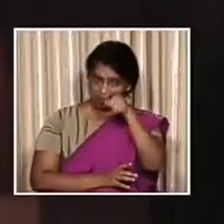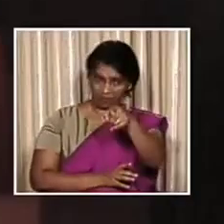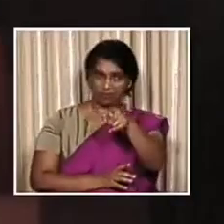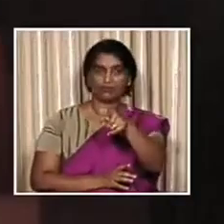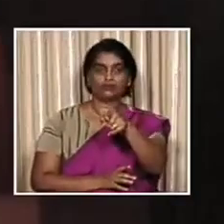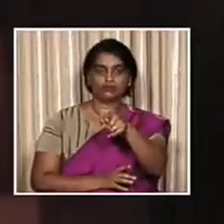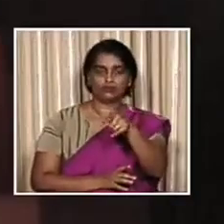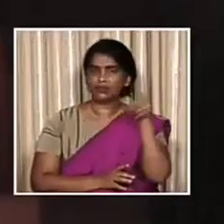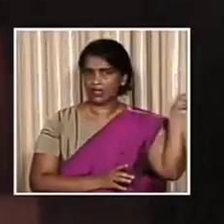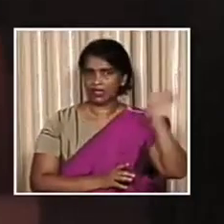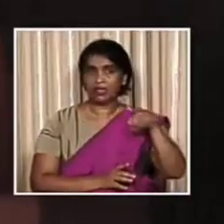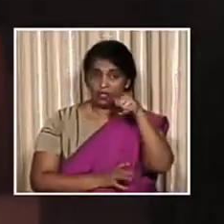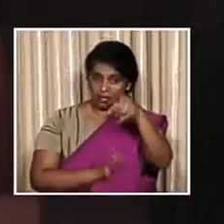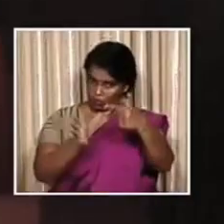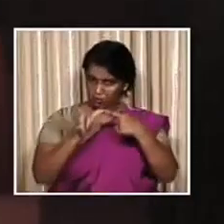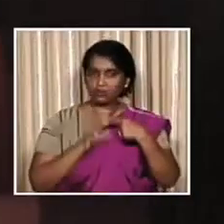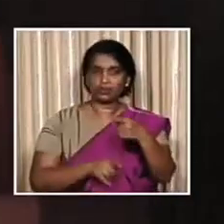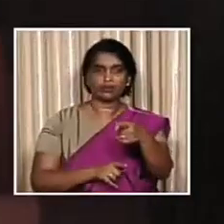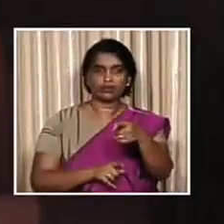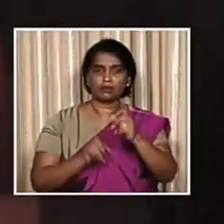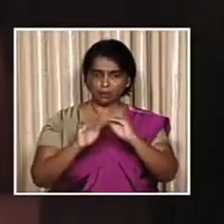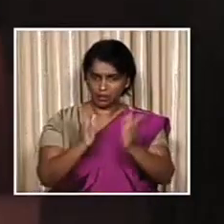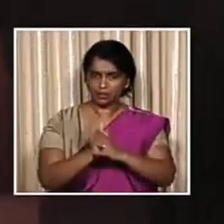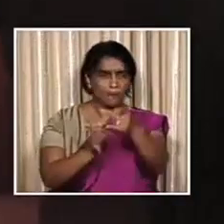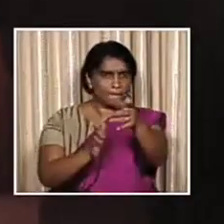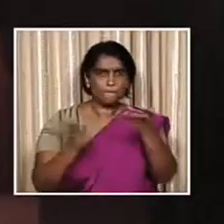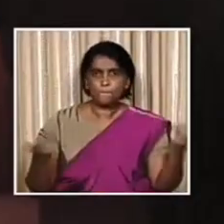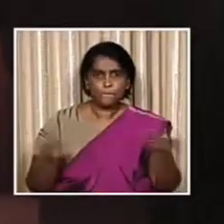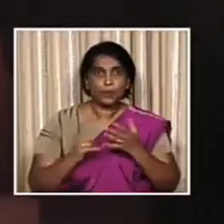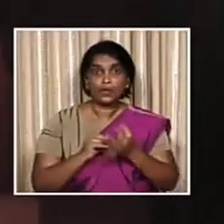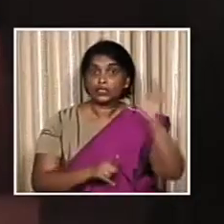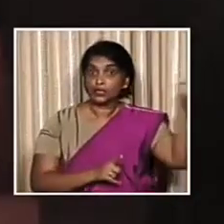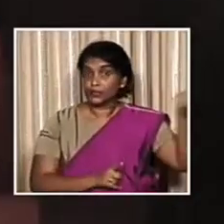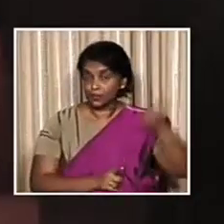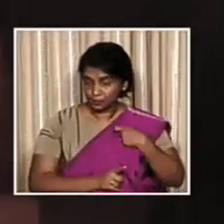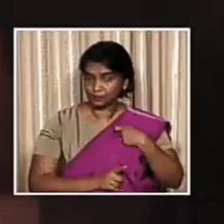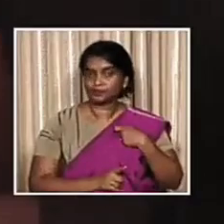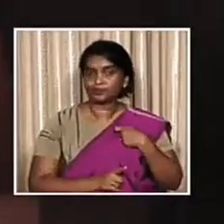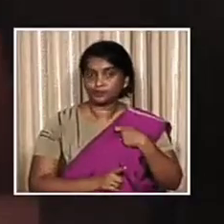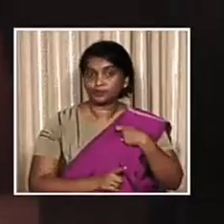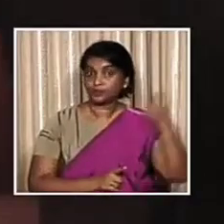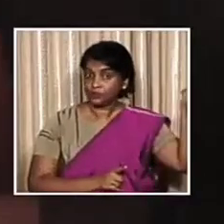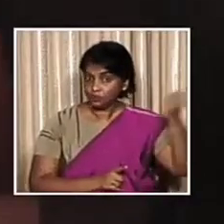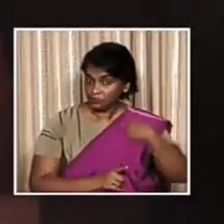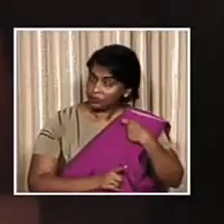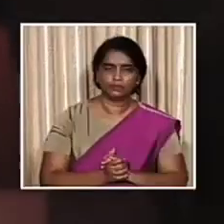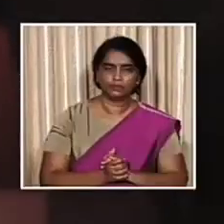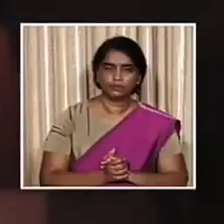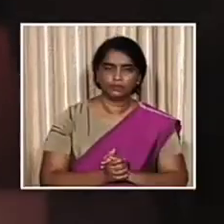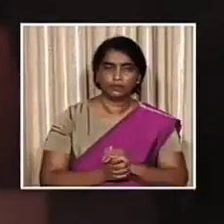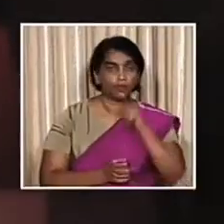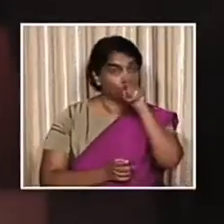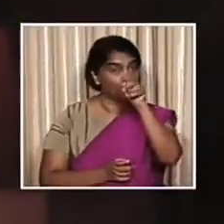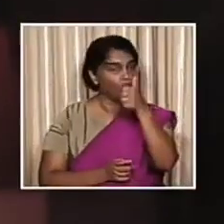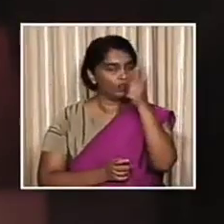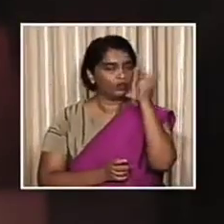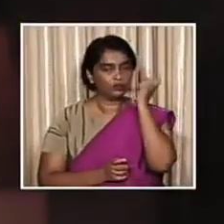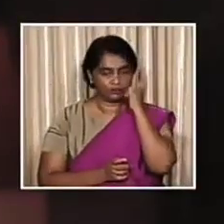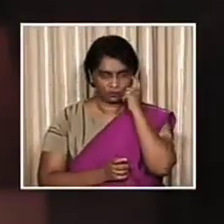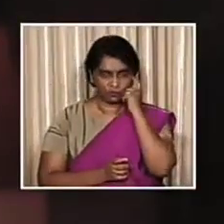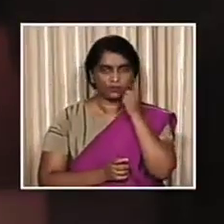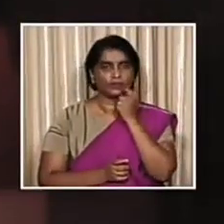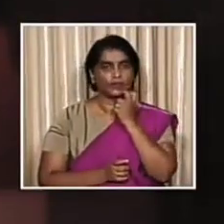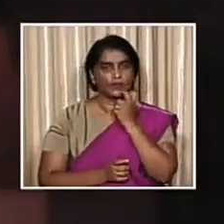வேண்டும். அரசாங்க நிதி தொடர்பான தெரிவுக்குழுவின் தலைவர் பதவி தொடர்பான பிரச்சினை பல வாரங்களாக தீர்க்கப்படாதுள்ளது.